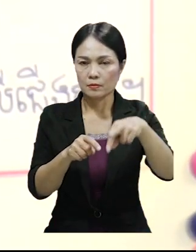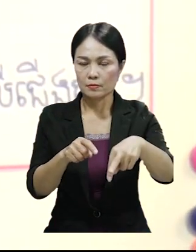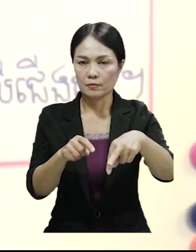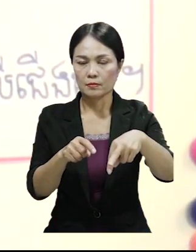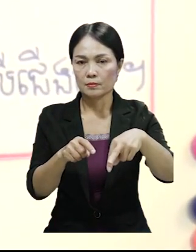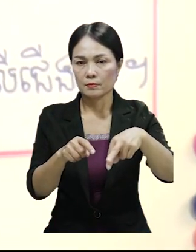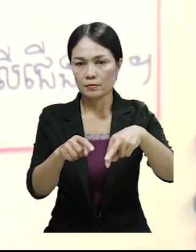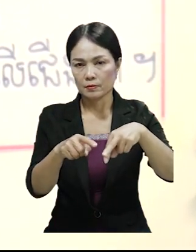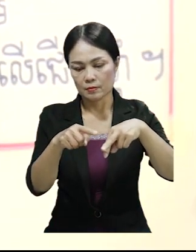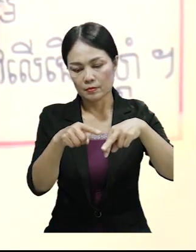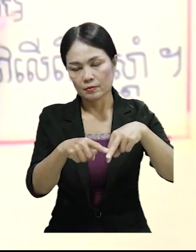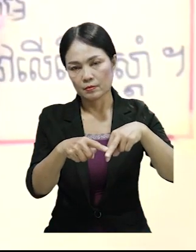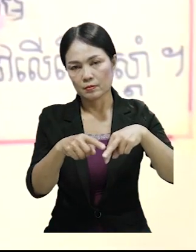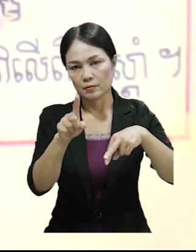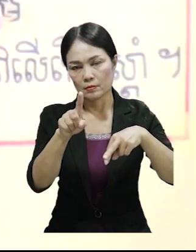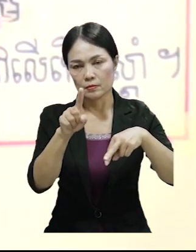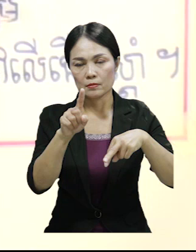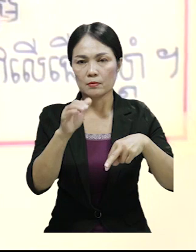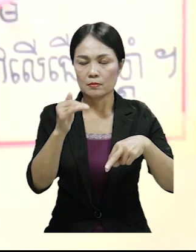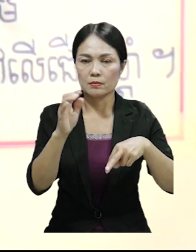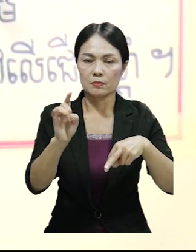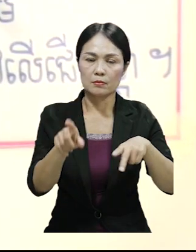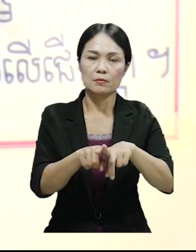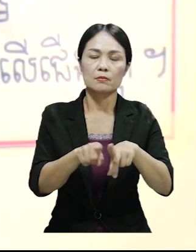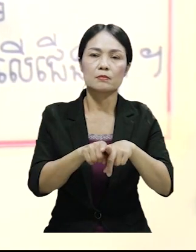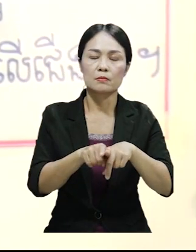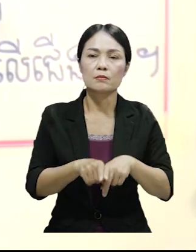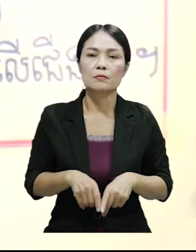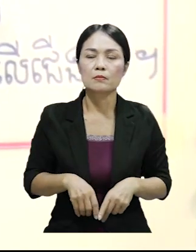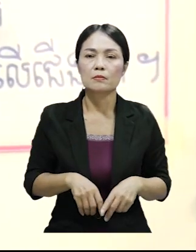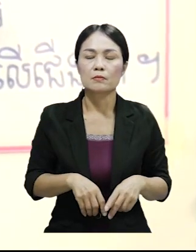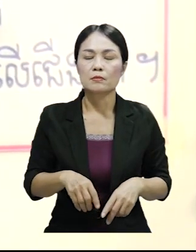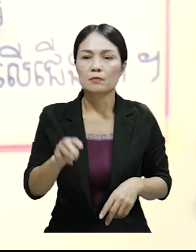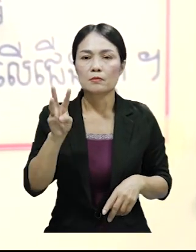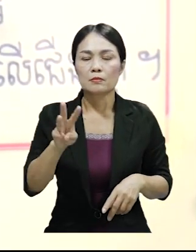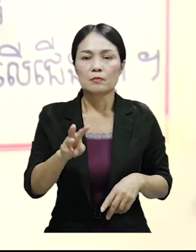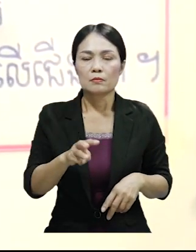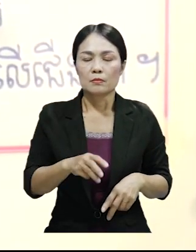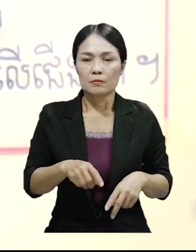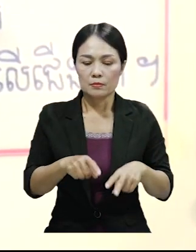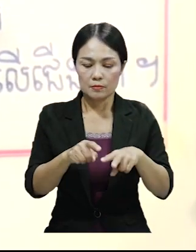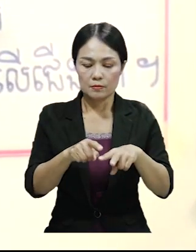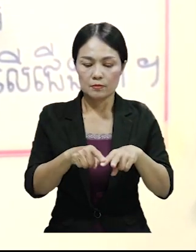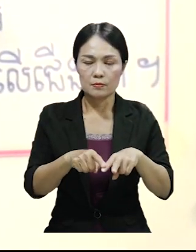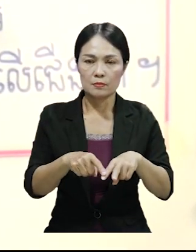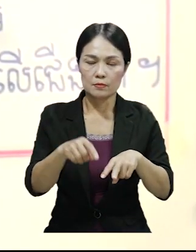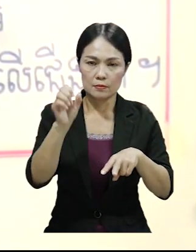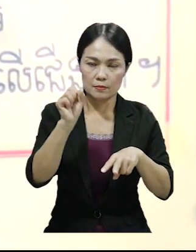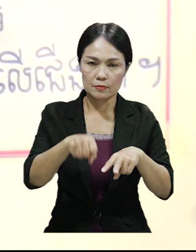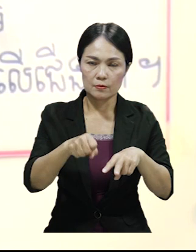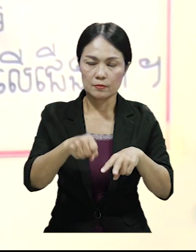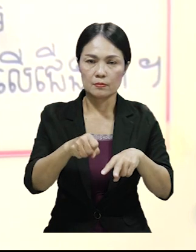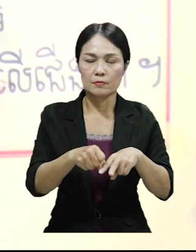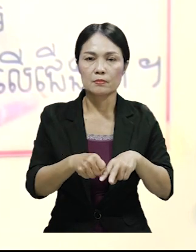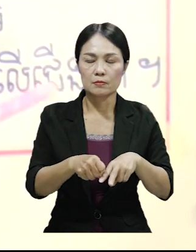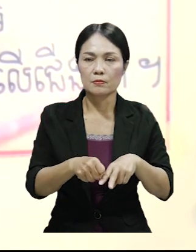មុខជើងស្ដាំប្រហែល1សង់ទីម៉ែត្រដូចគ្នាណាកូនណាចង្វាក់ទី3គោះជើងស្ដាំក្រោយមួយទ